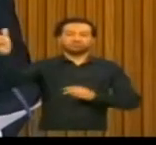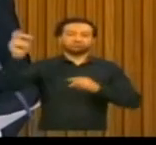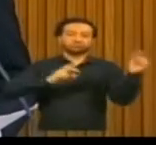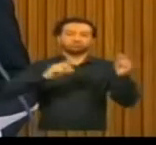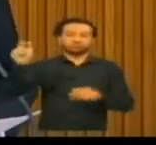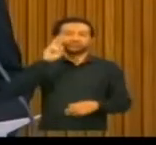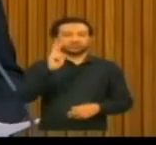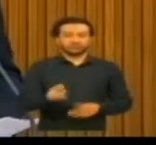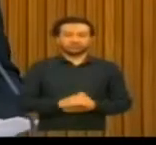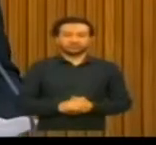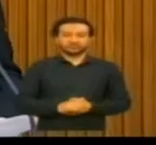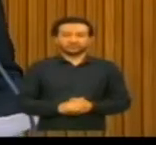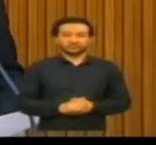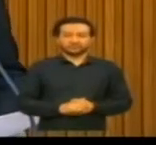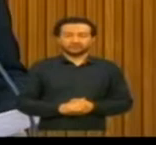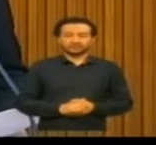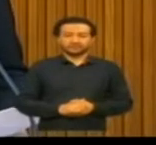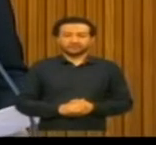aradığını gördük.